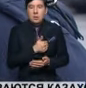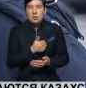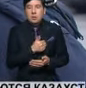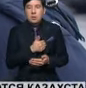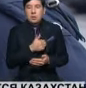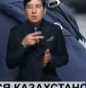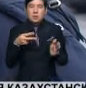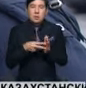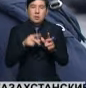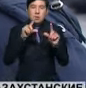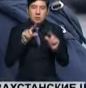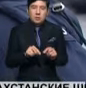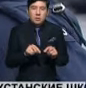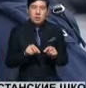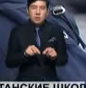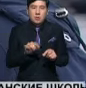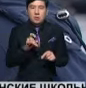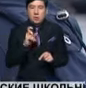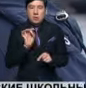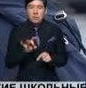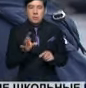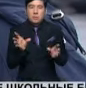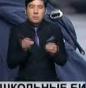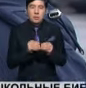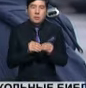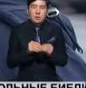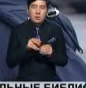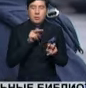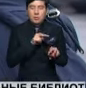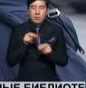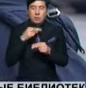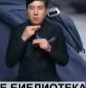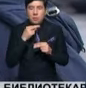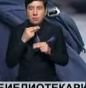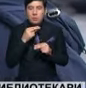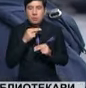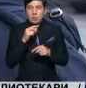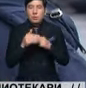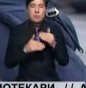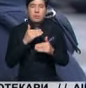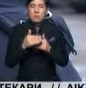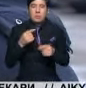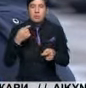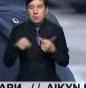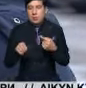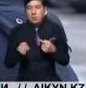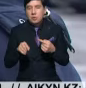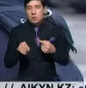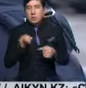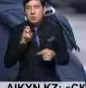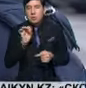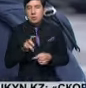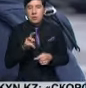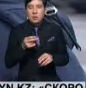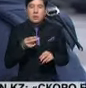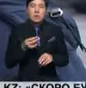цены снизились-то на сырье, но вместе с тем наблюдаем, да, что имеется рост на другие составляющие. И